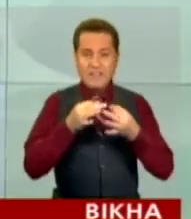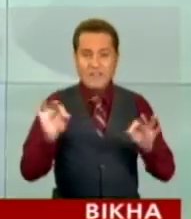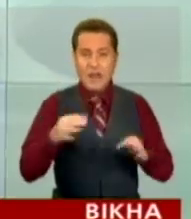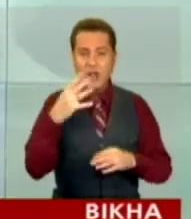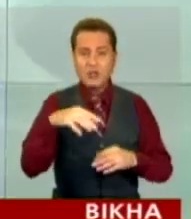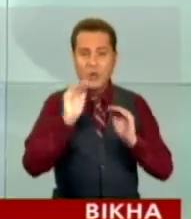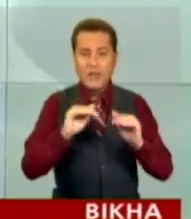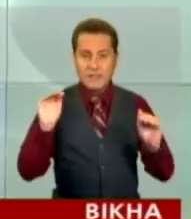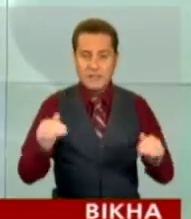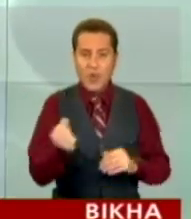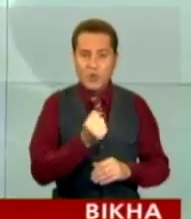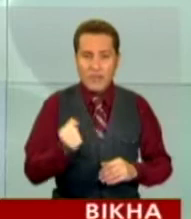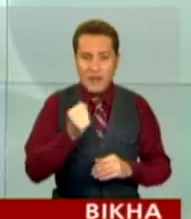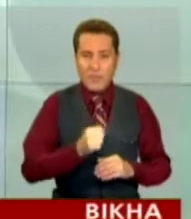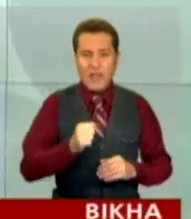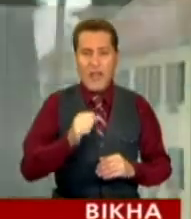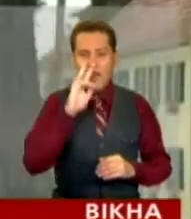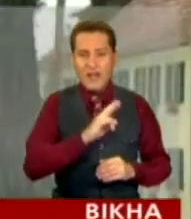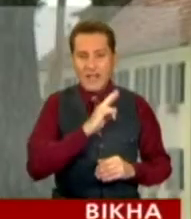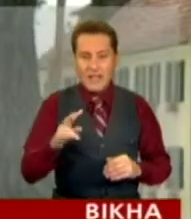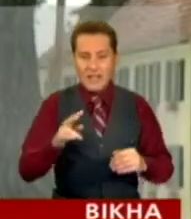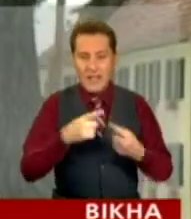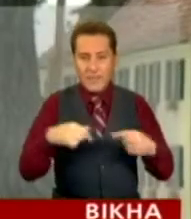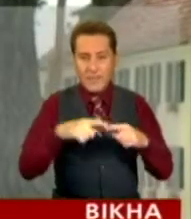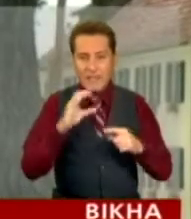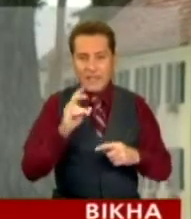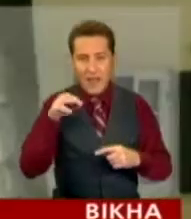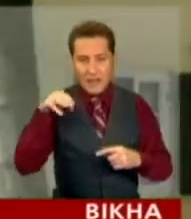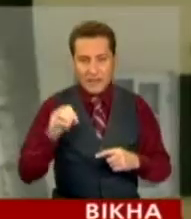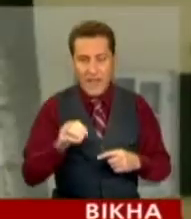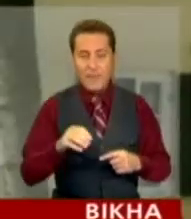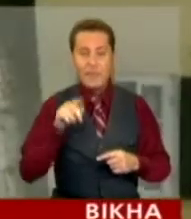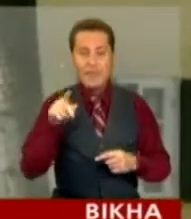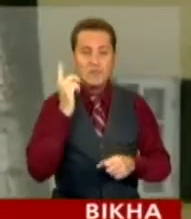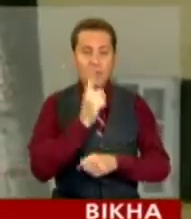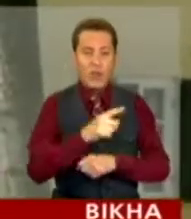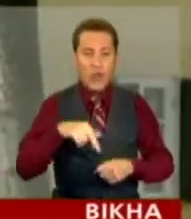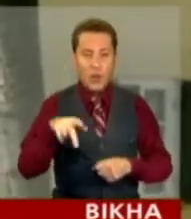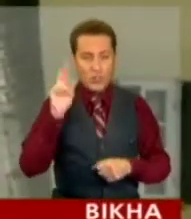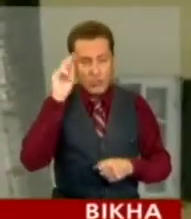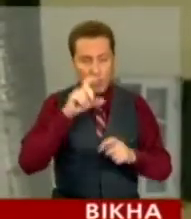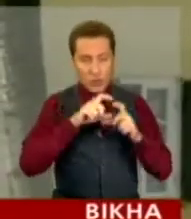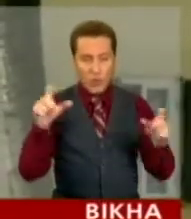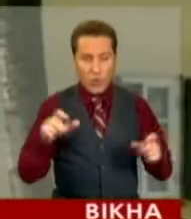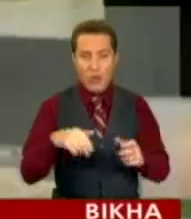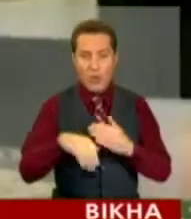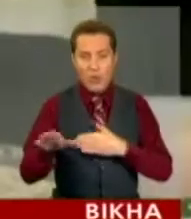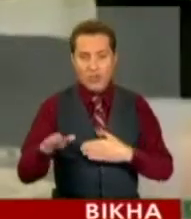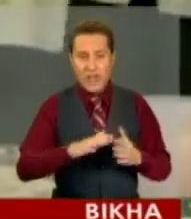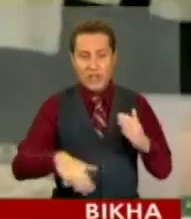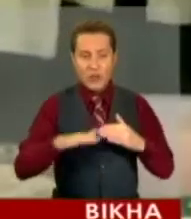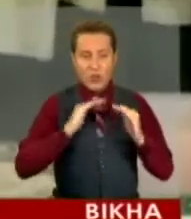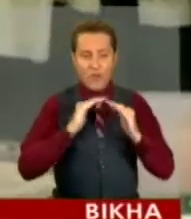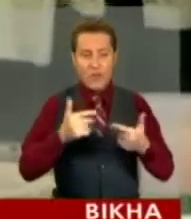Їх утримували в релігійній громаді. Всі вони неповнолітні. Їм забороняли ходити до школи і полишати територію ферми, де